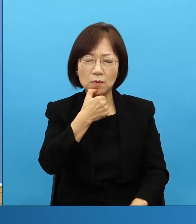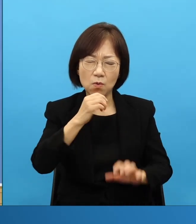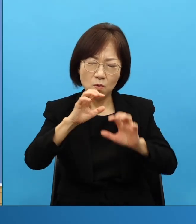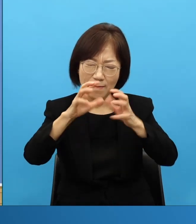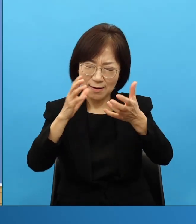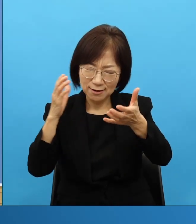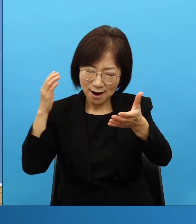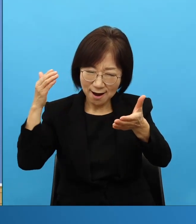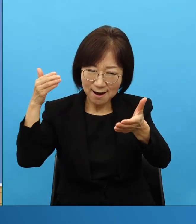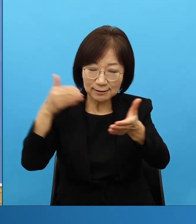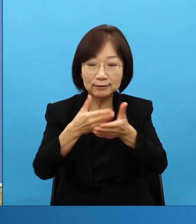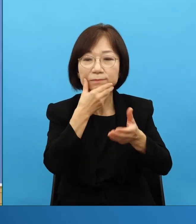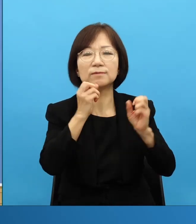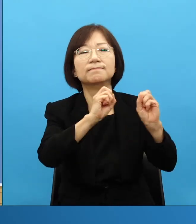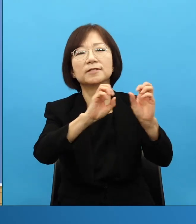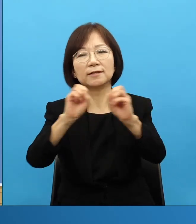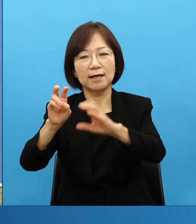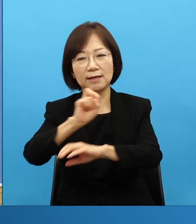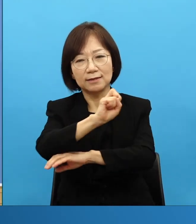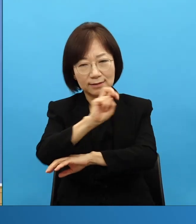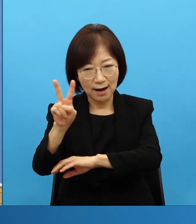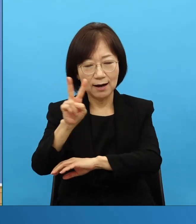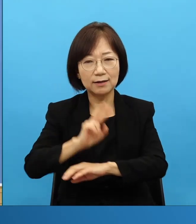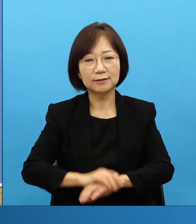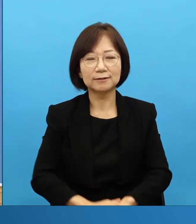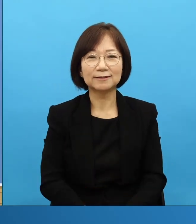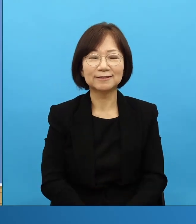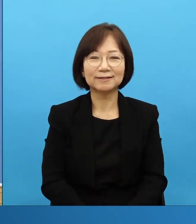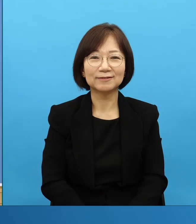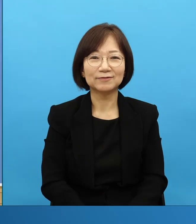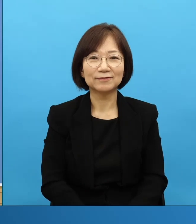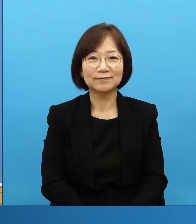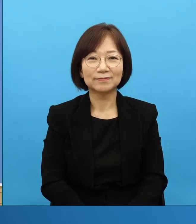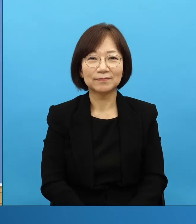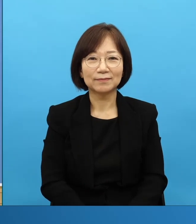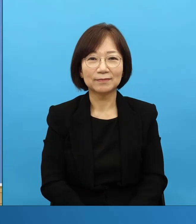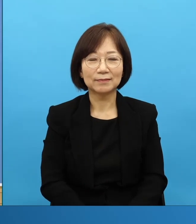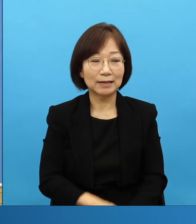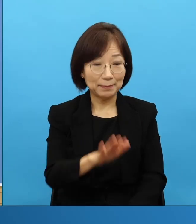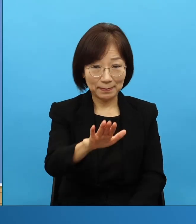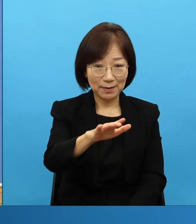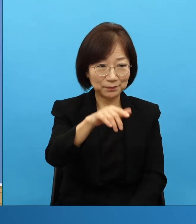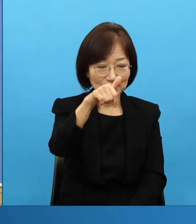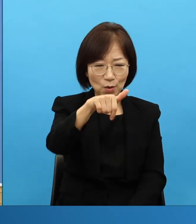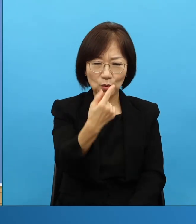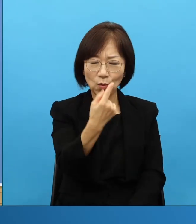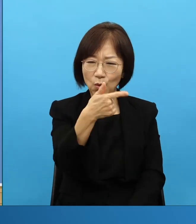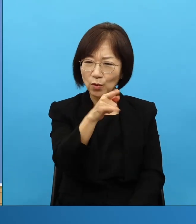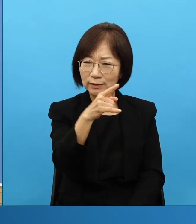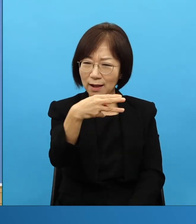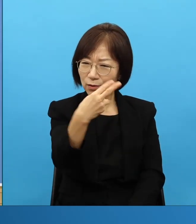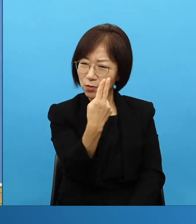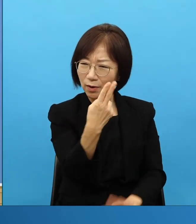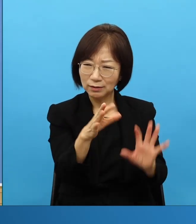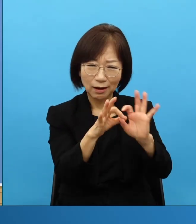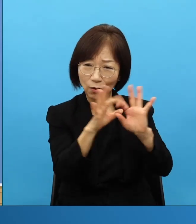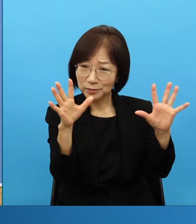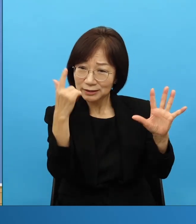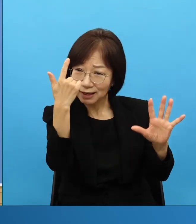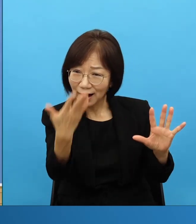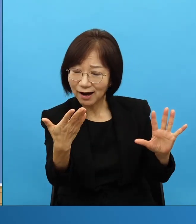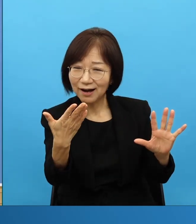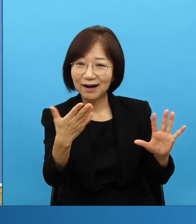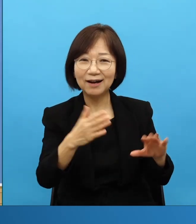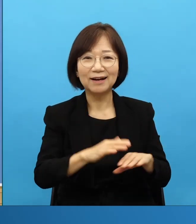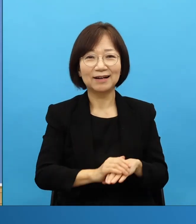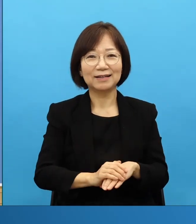place, the very end day, we see that 이렇게 연결되는 they have to 겁니다. go to Rome. 고넬료하고 아무 상관 없습니까? Now, does this have nothing to do 고넬료 with 가만히 Cornelius? 있겠어요? Do you think Cornelius